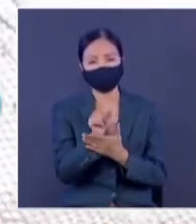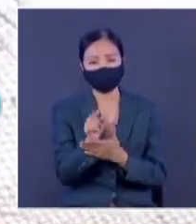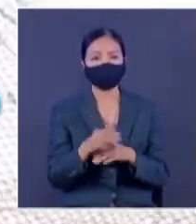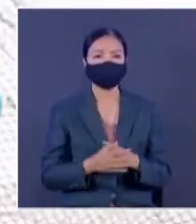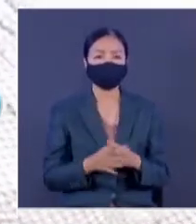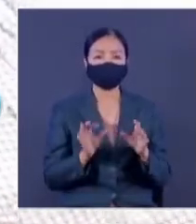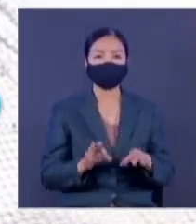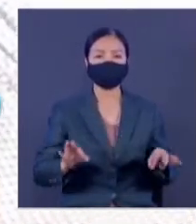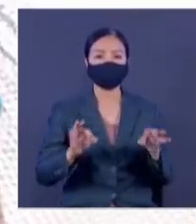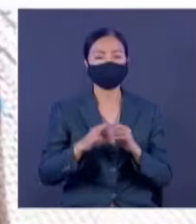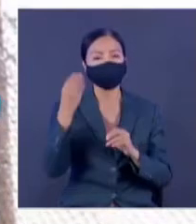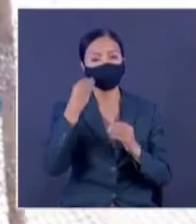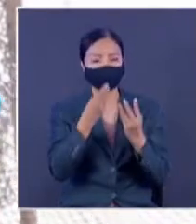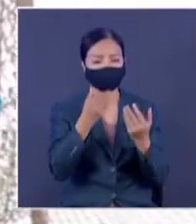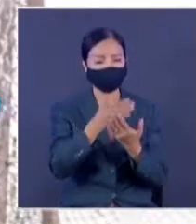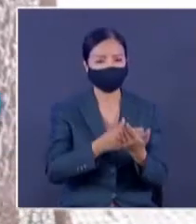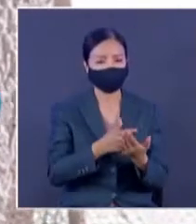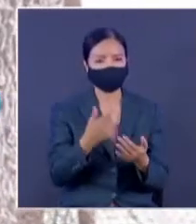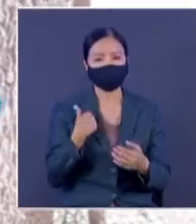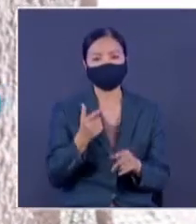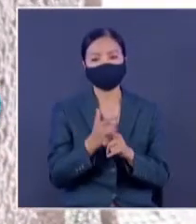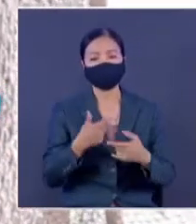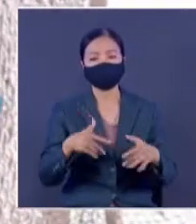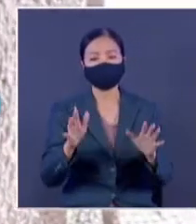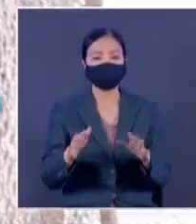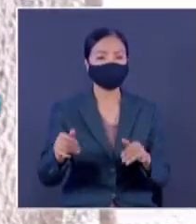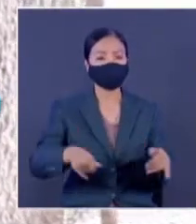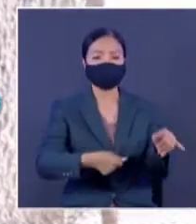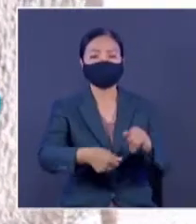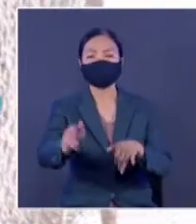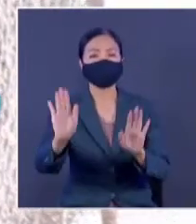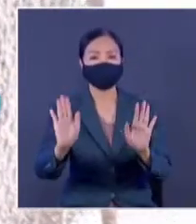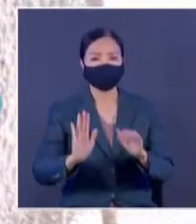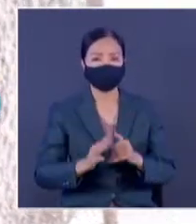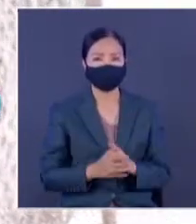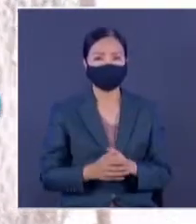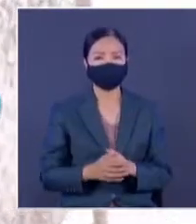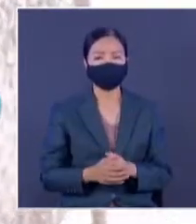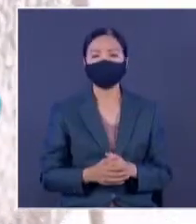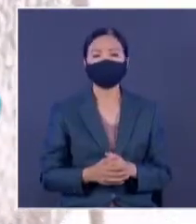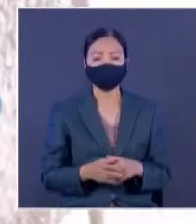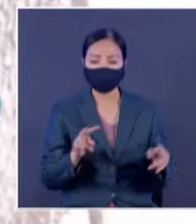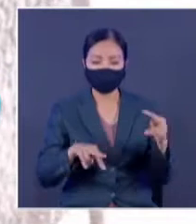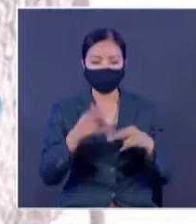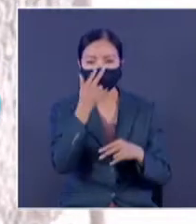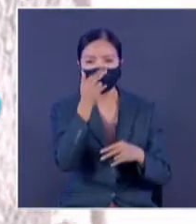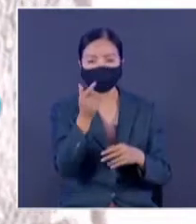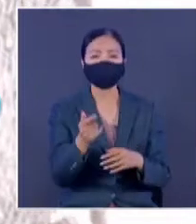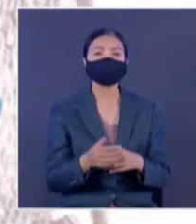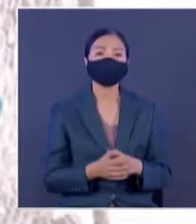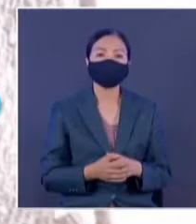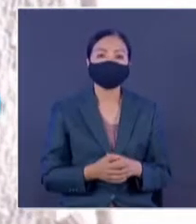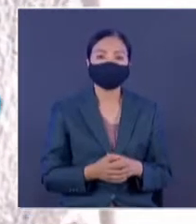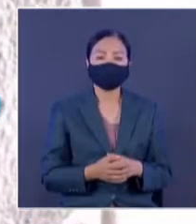ให้ความสำคัญในทุกรายละเอียดค่ะไม่เลี้ยงแบบปล่อยลงไปในทุ่งก็ไม่คือไม่ปล่อยปะละเลยอย่างนี้ดีกว่าเขาบอกว่าต้